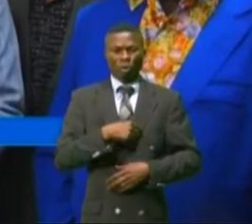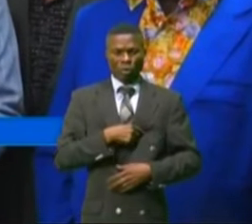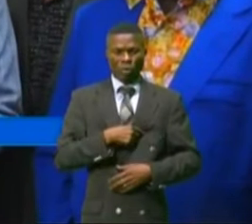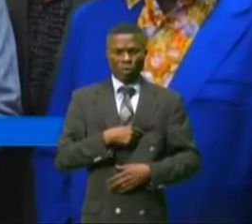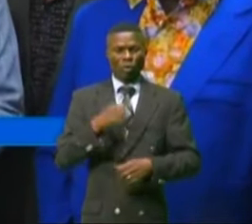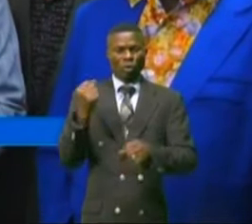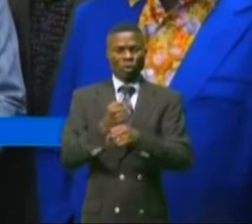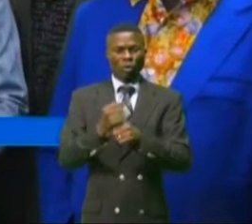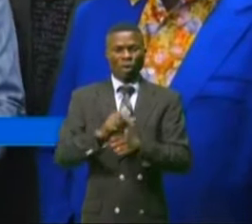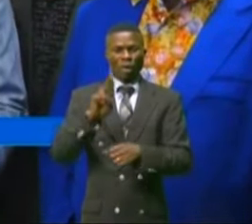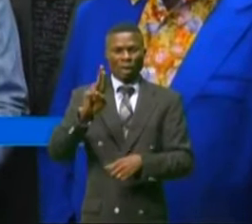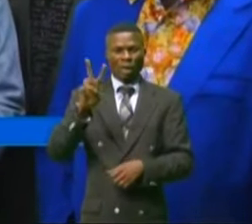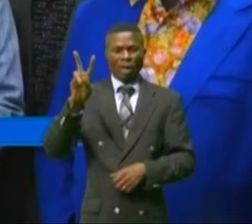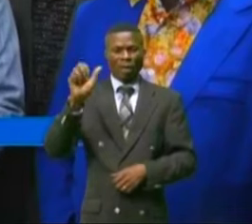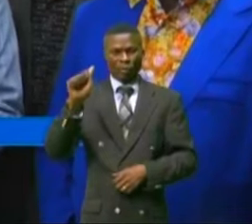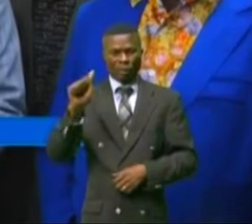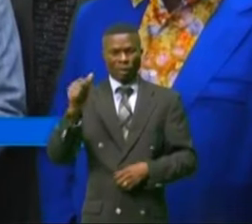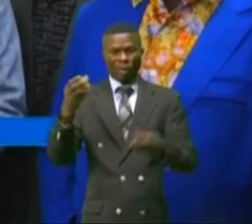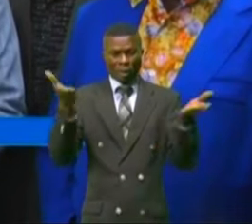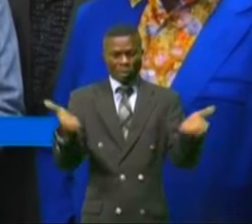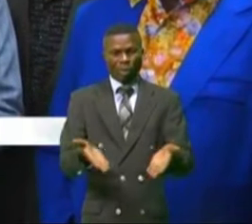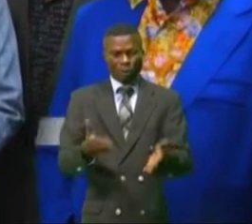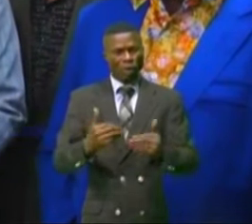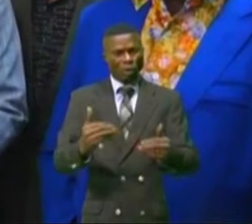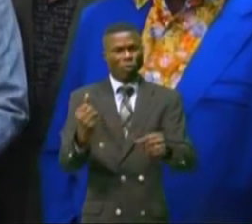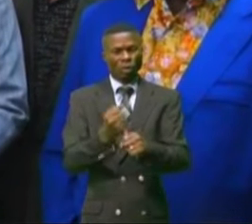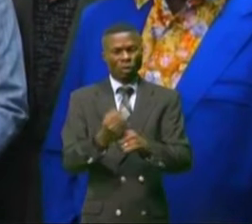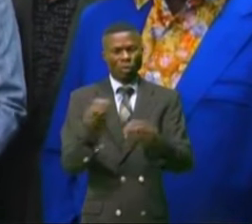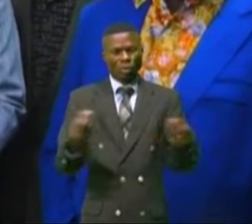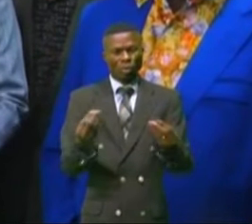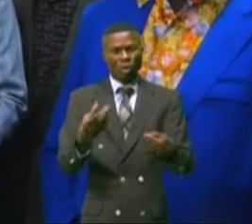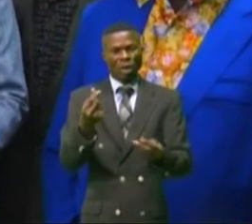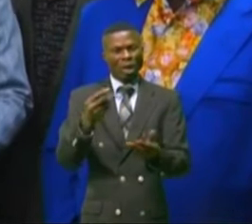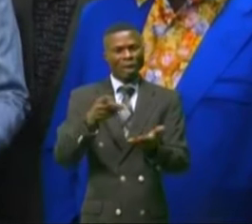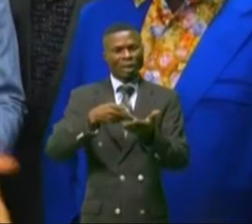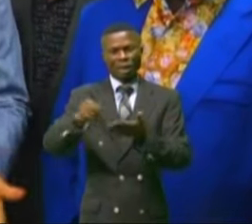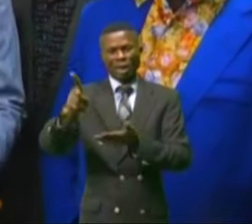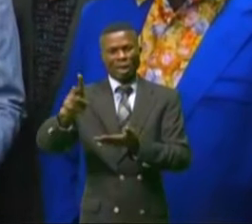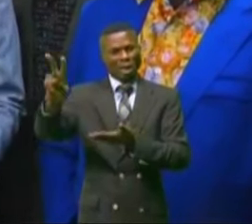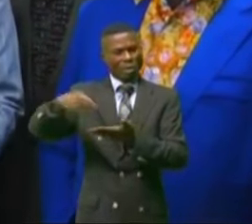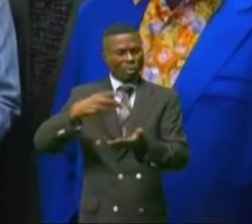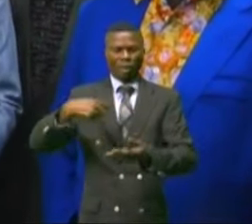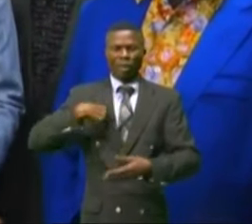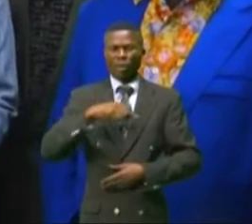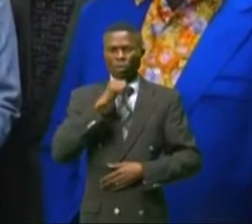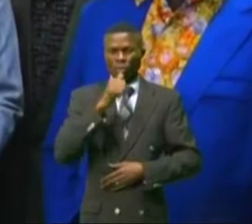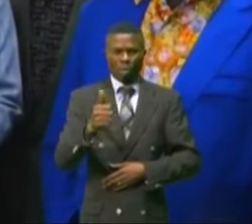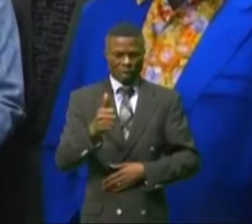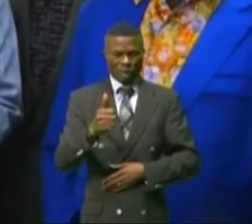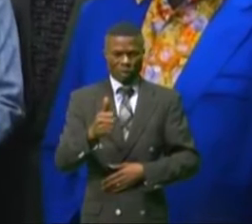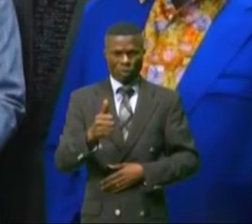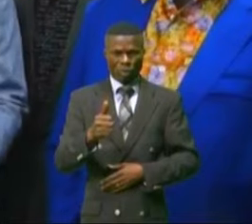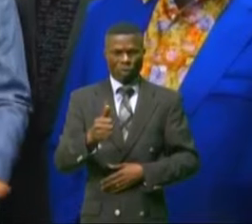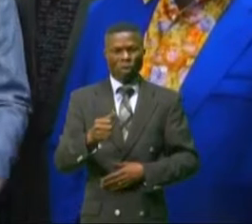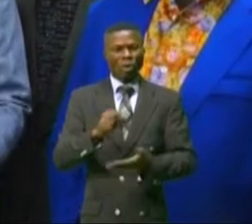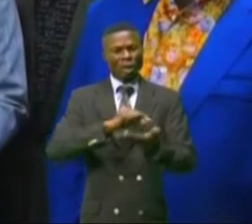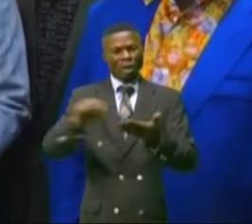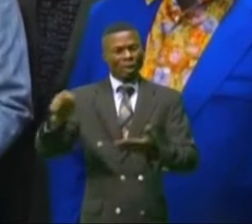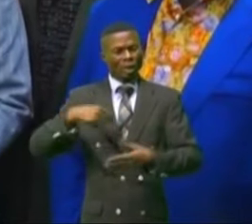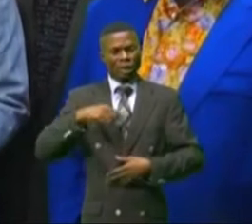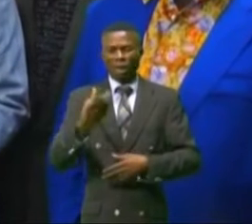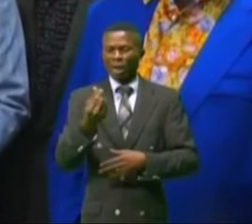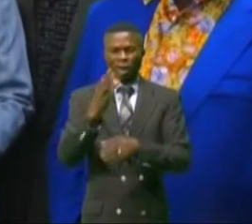RVA jusqu'à présent pour la simple raison que nous n'avons pas été désengagés définitivement. Nous n'avons pas encore